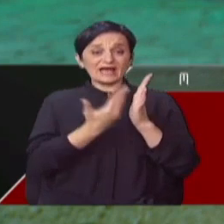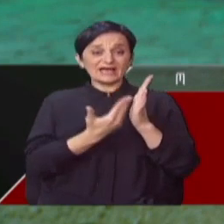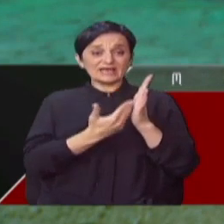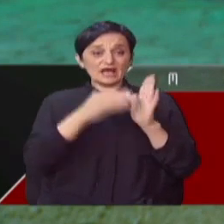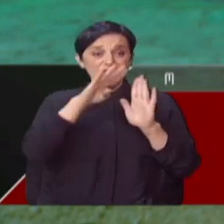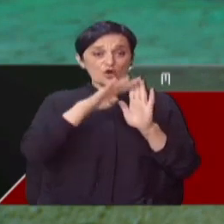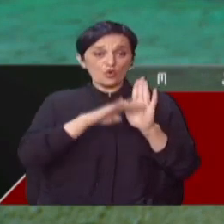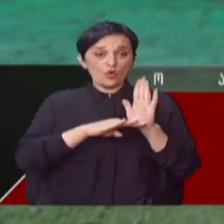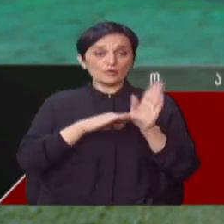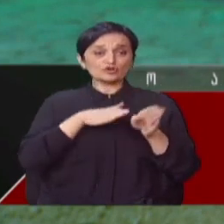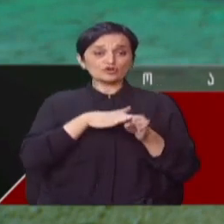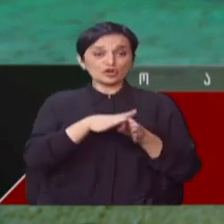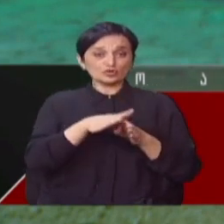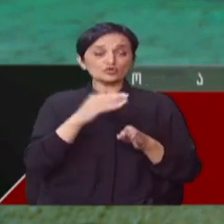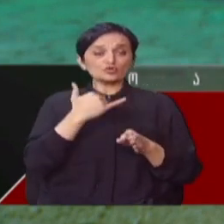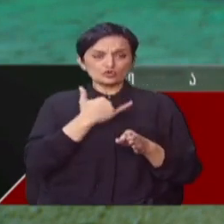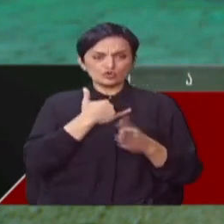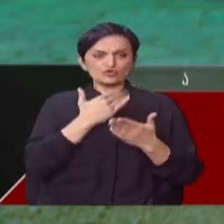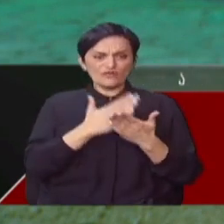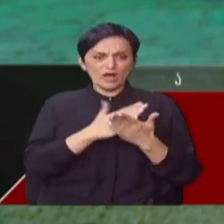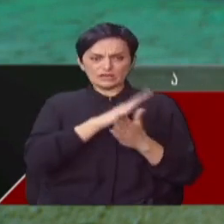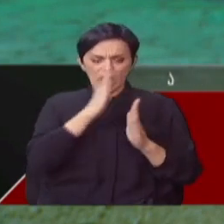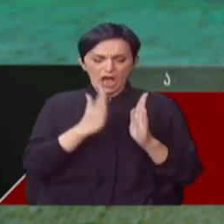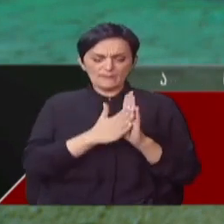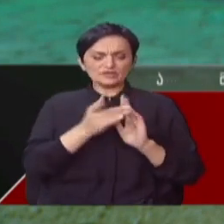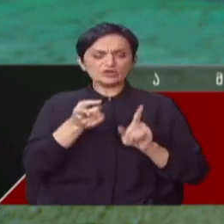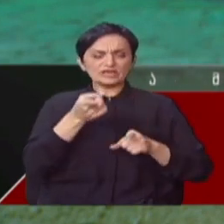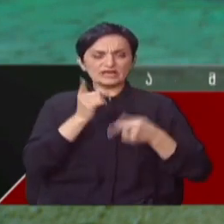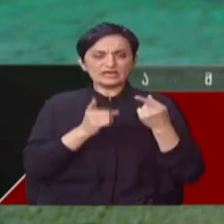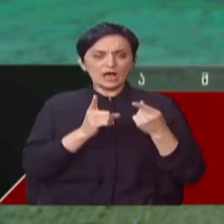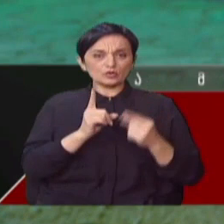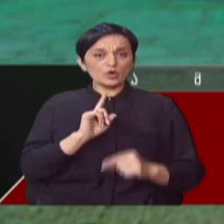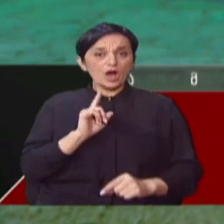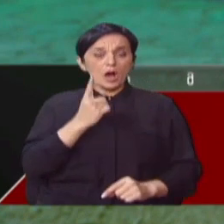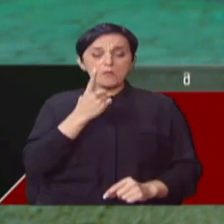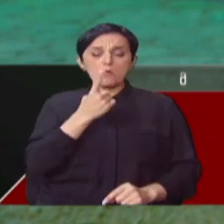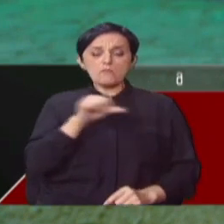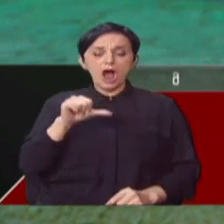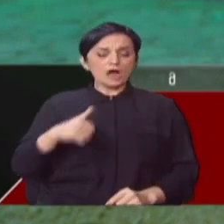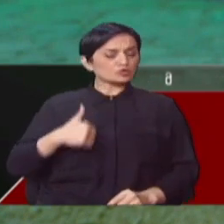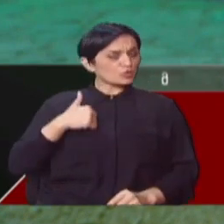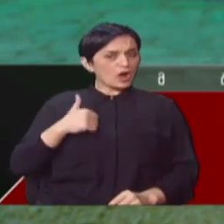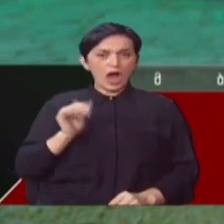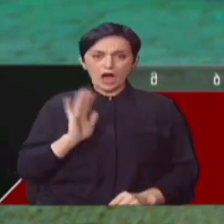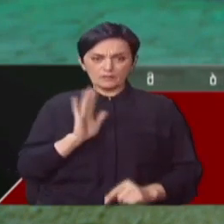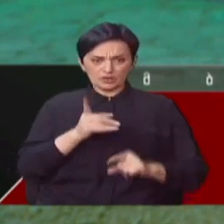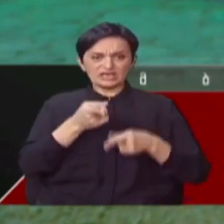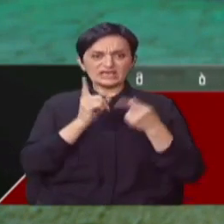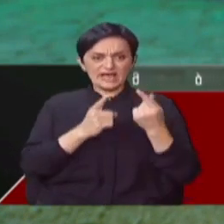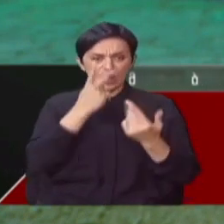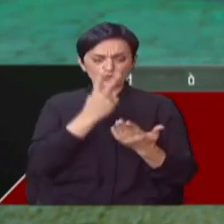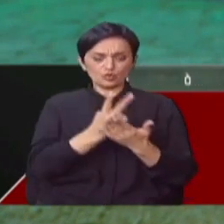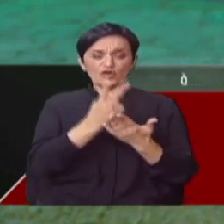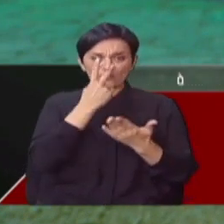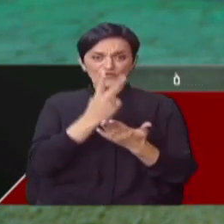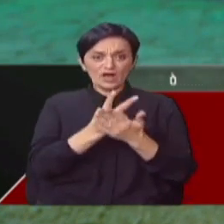hos șesrule buli, cuen amaze cu acus absolutura realisturi, aram to ambițiuri, aram realisturi, hedua, imitom rom,